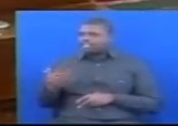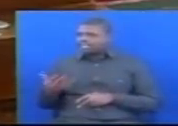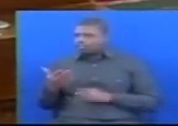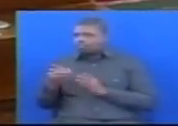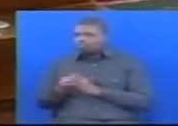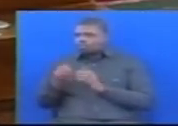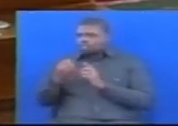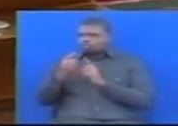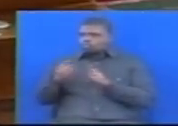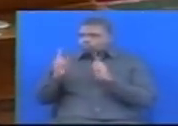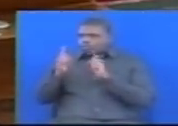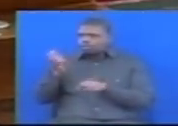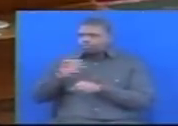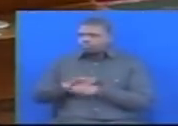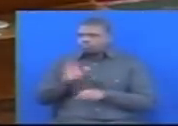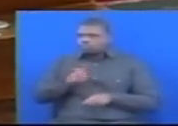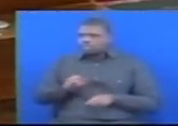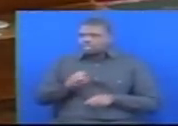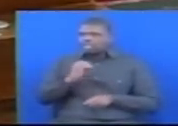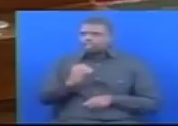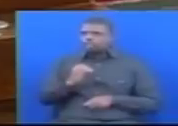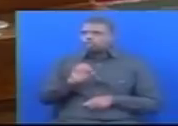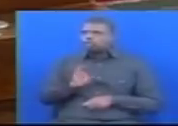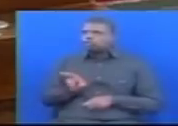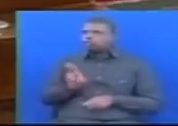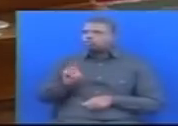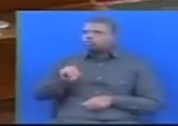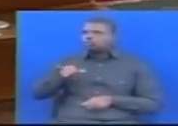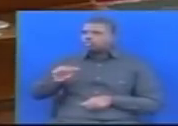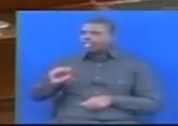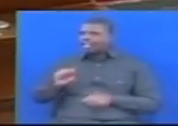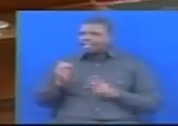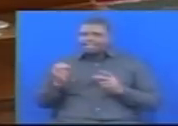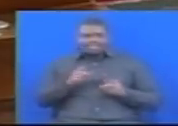ikiwemo chuo cha ufundi stadi cha wilaya ya Chunya. Kila chuo